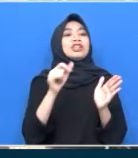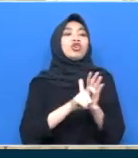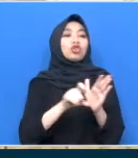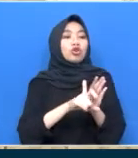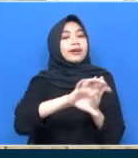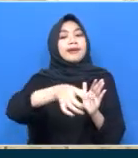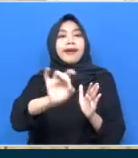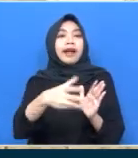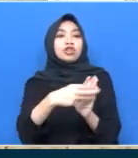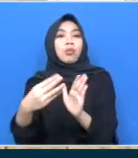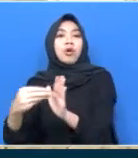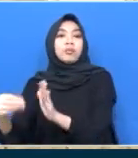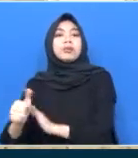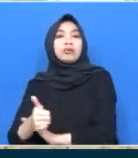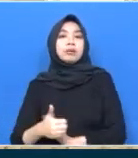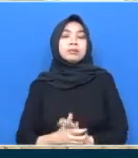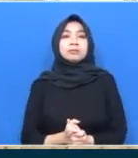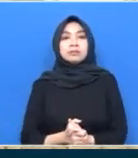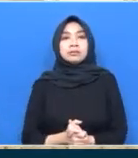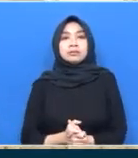normal baru bisa diberlakukan